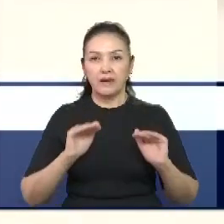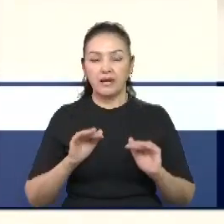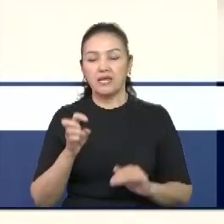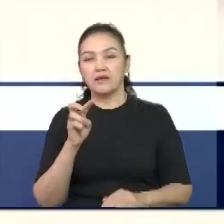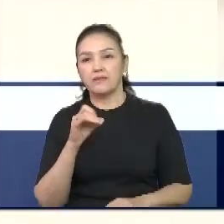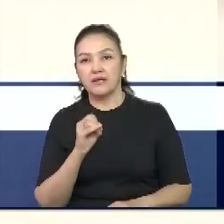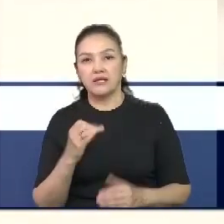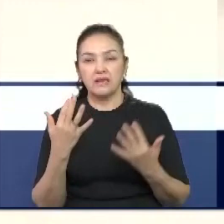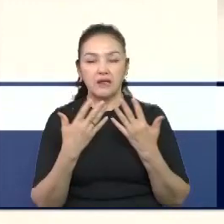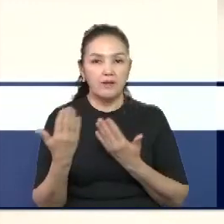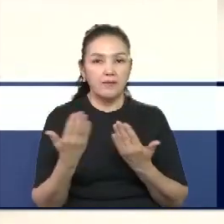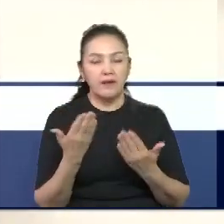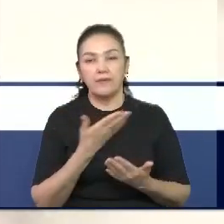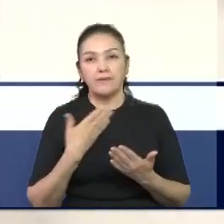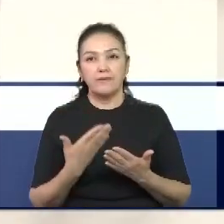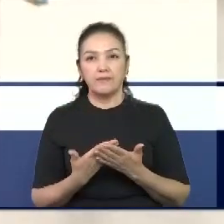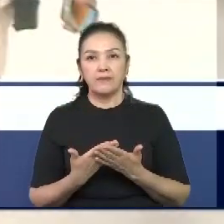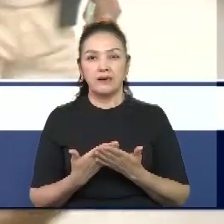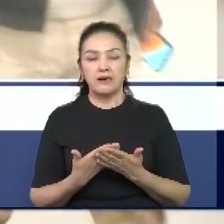әдебиеті, бізге